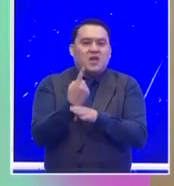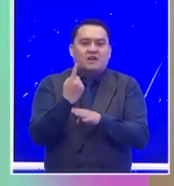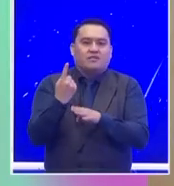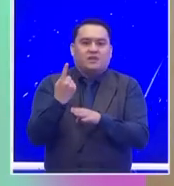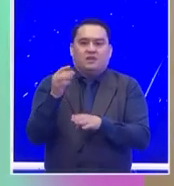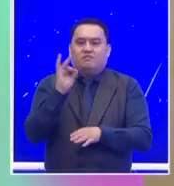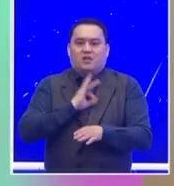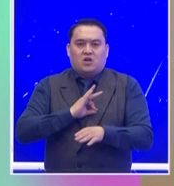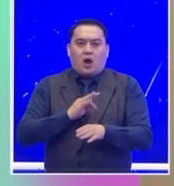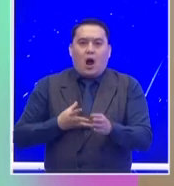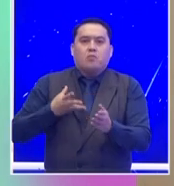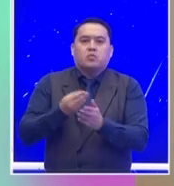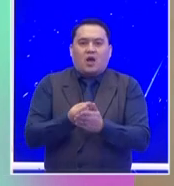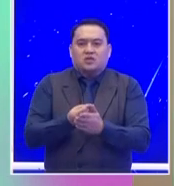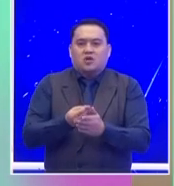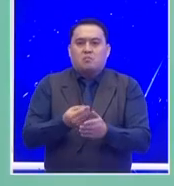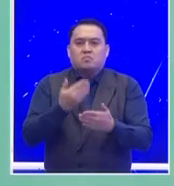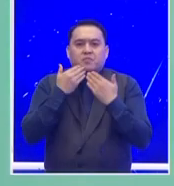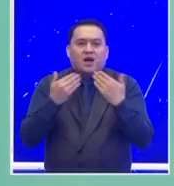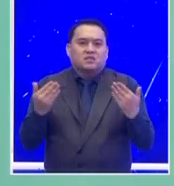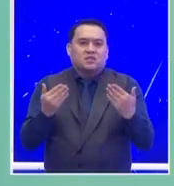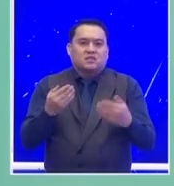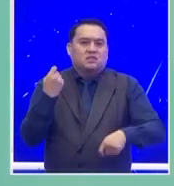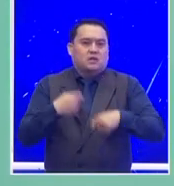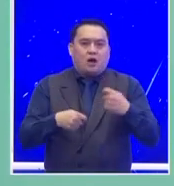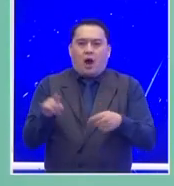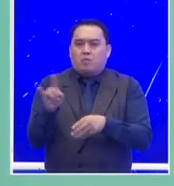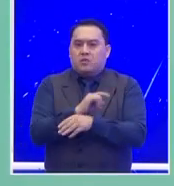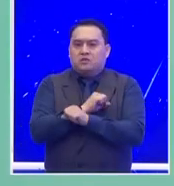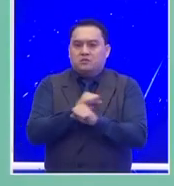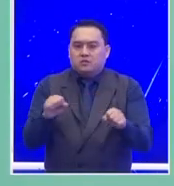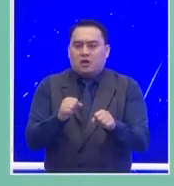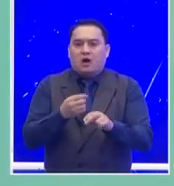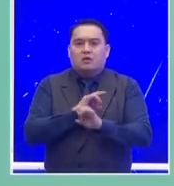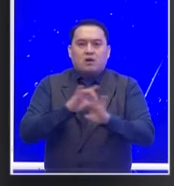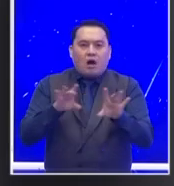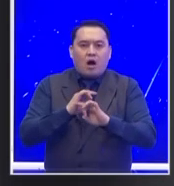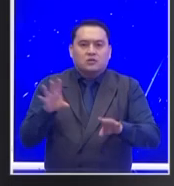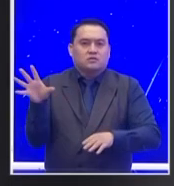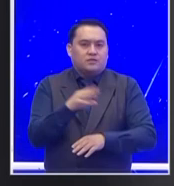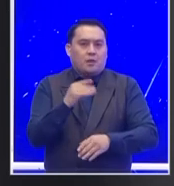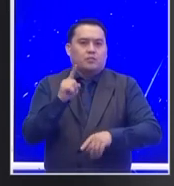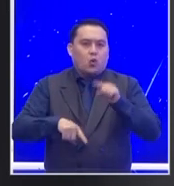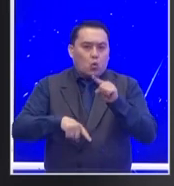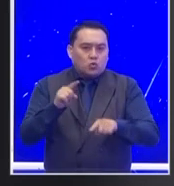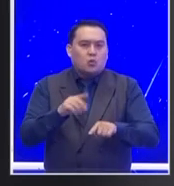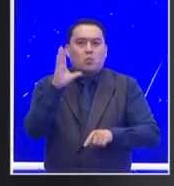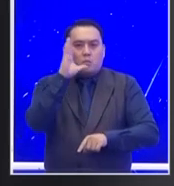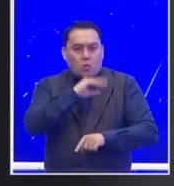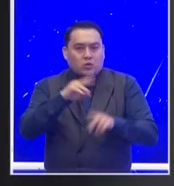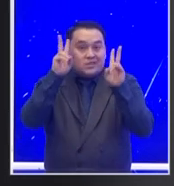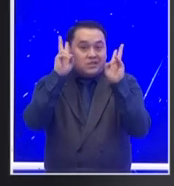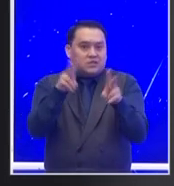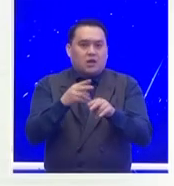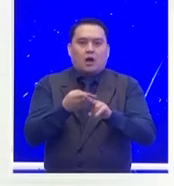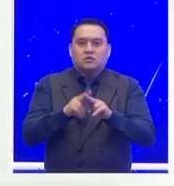начале. Оплатят за все те, кто был последними. Не дайте себя обмануть. Расскажите об этом своим близким, которые могут не знать